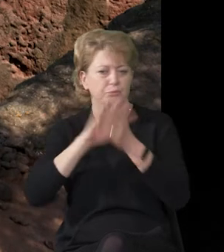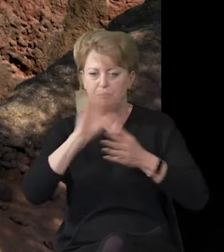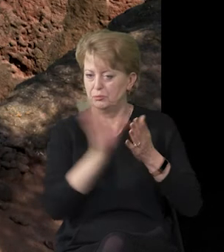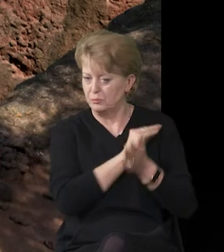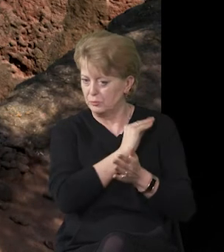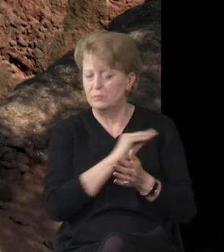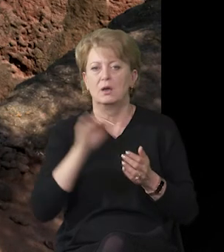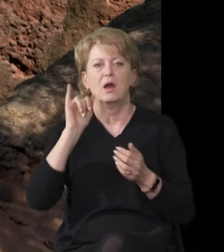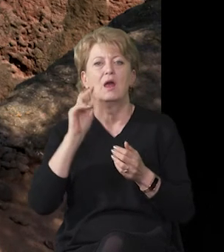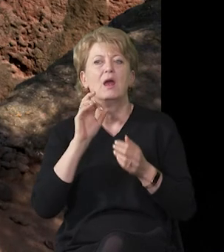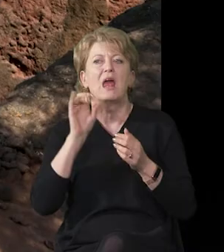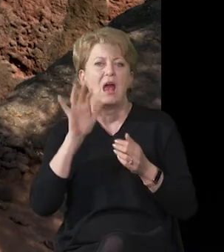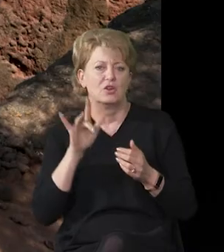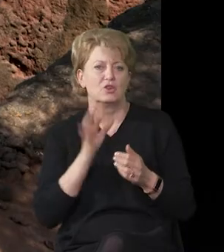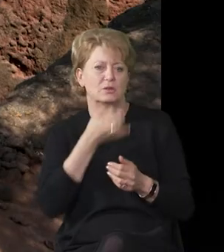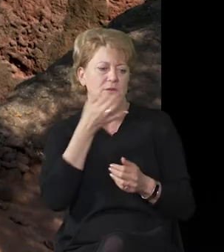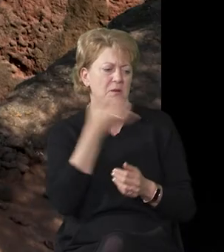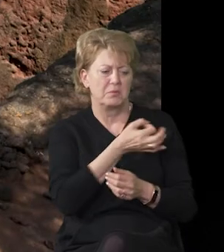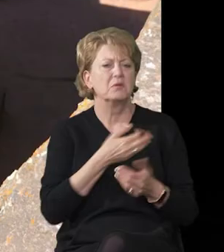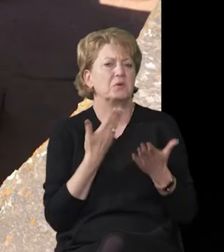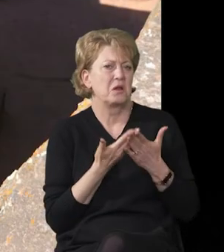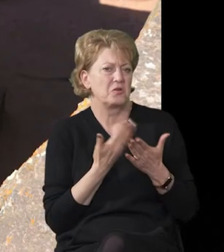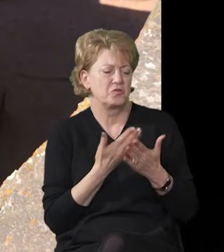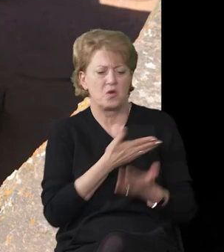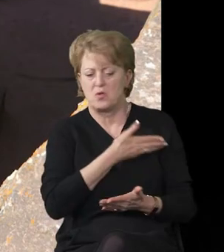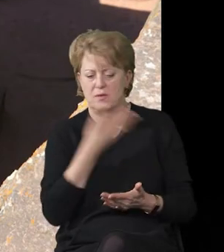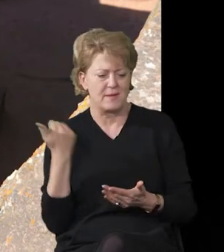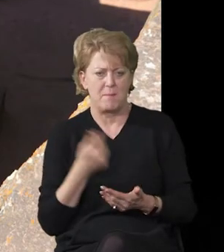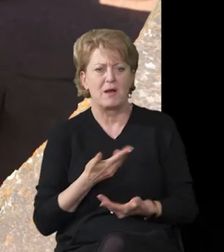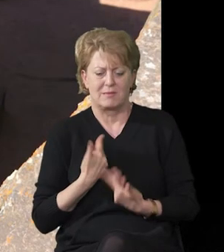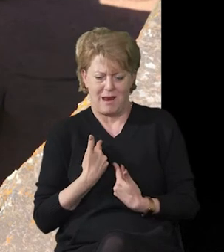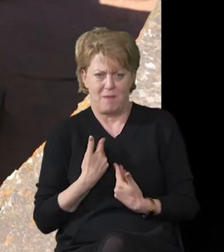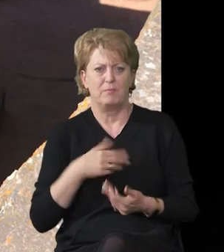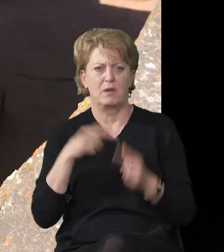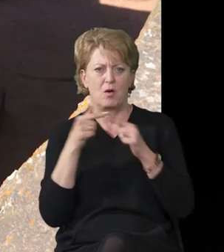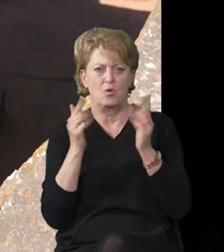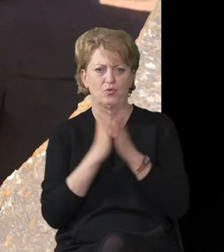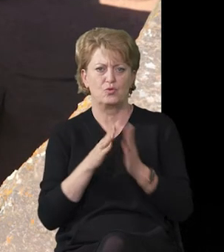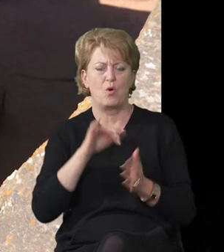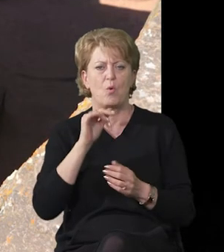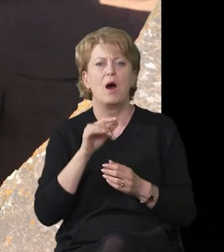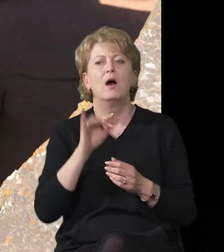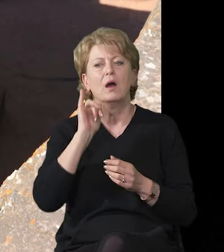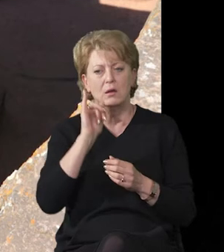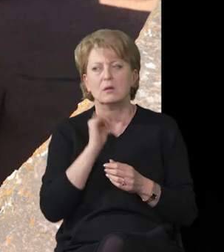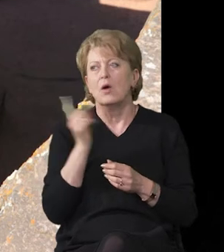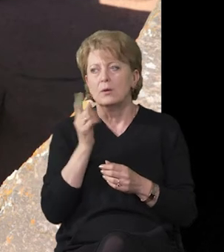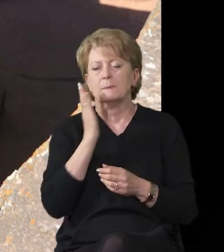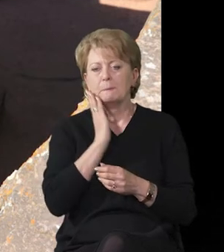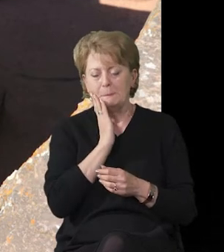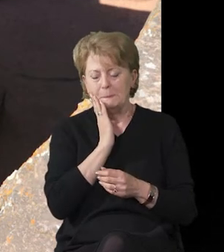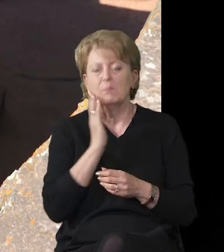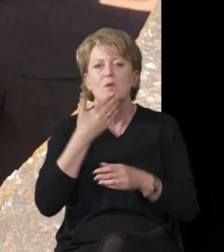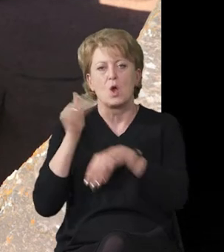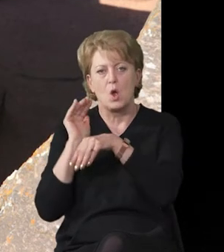a dlaczego nie ma tu kościoła dla mnie? Wtedy Lalibela się zreflektował i obiecał zbudować najpiękniejszy kościół i tak